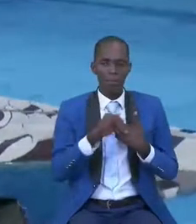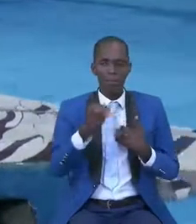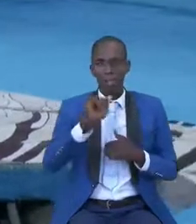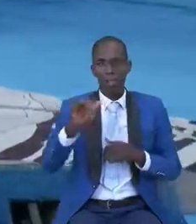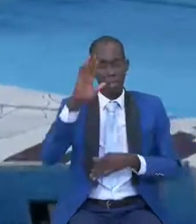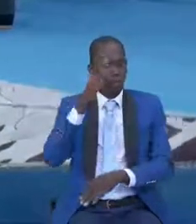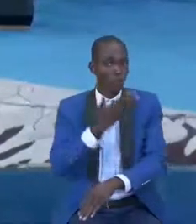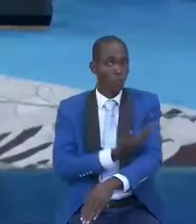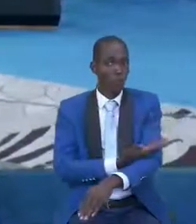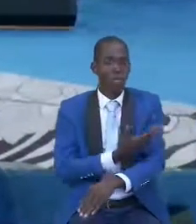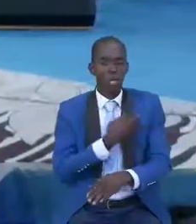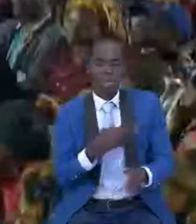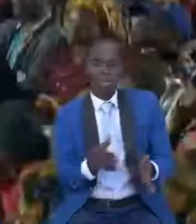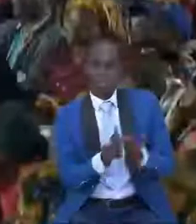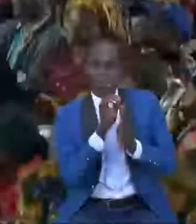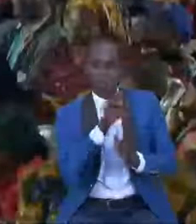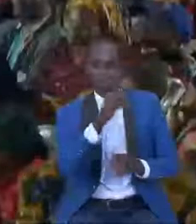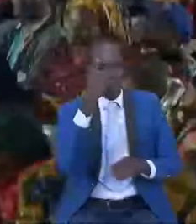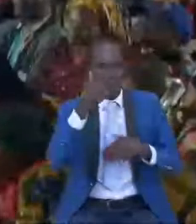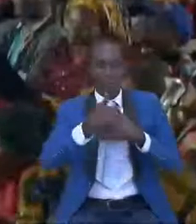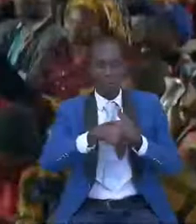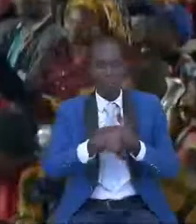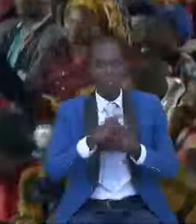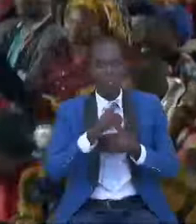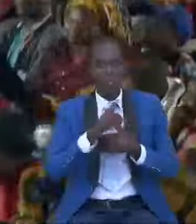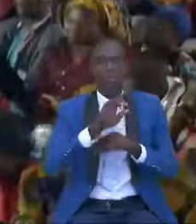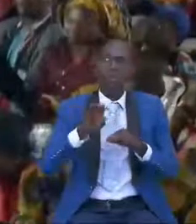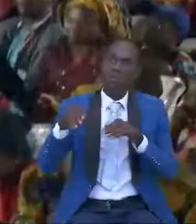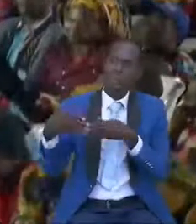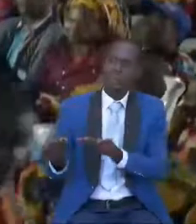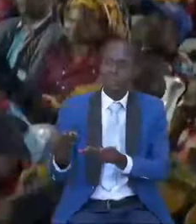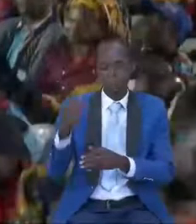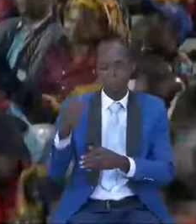Lequel d'entre vous, ayant un fils qui